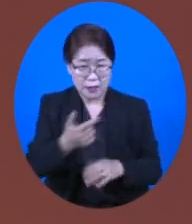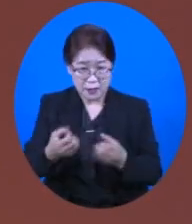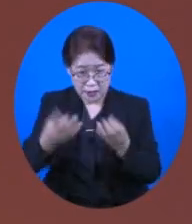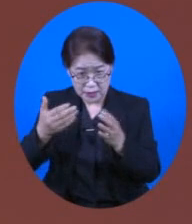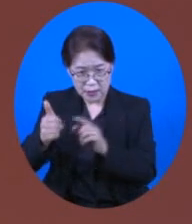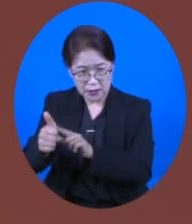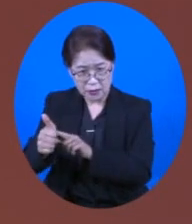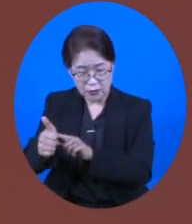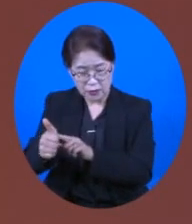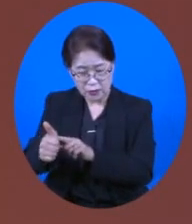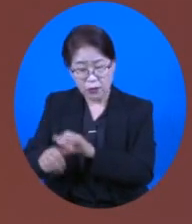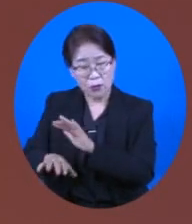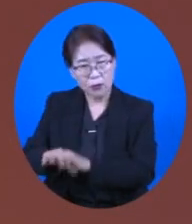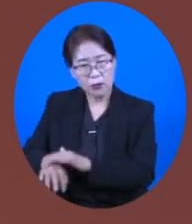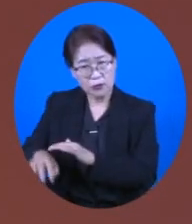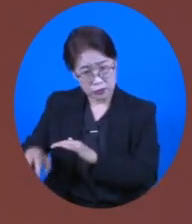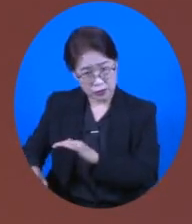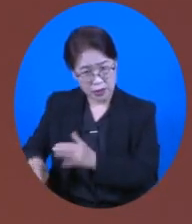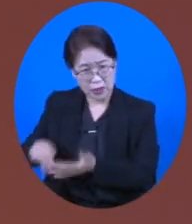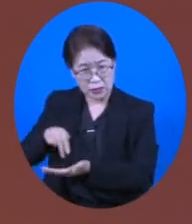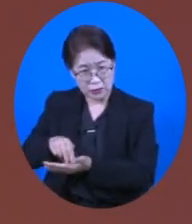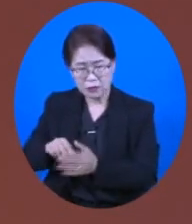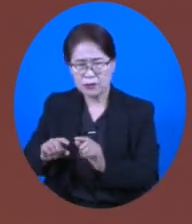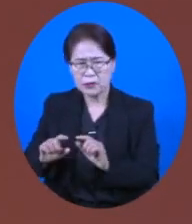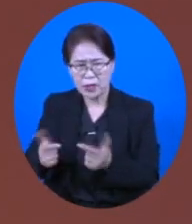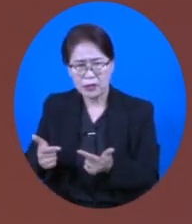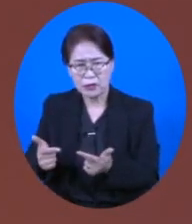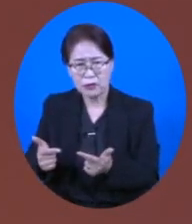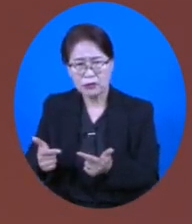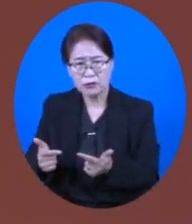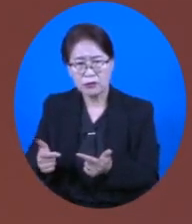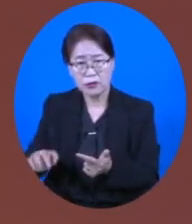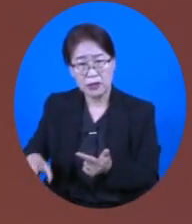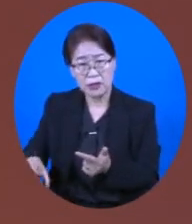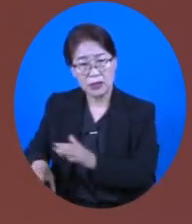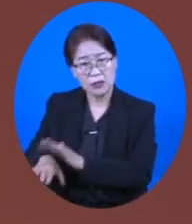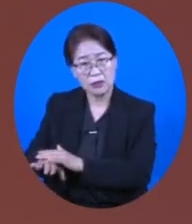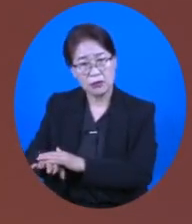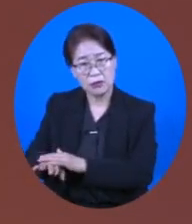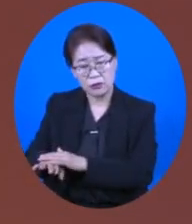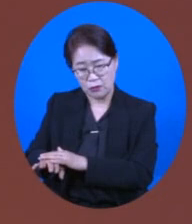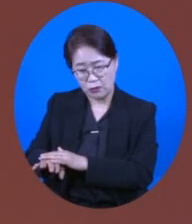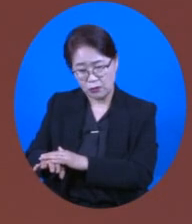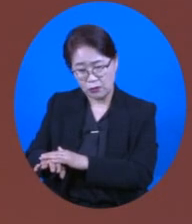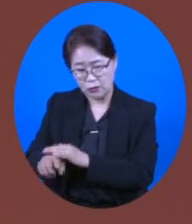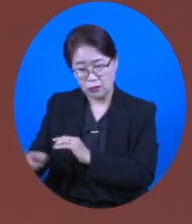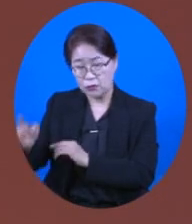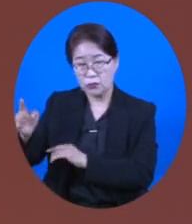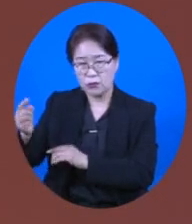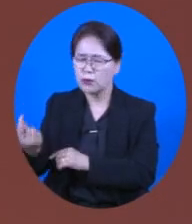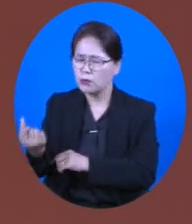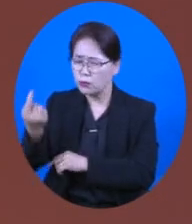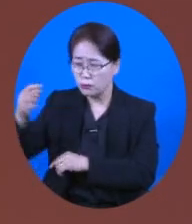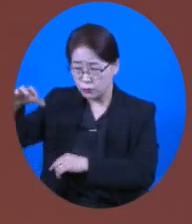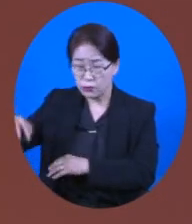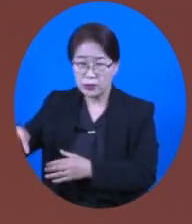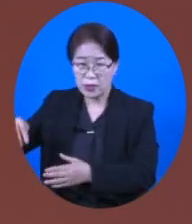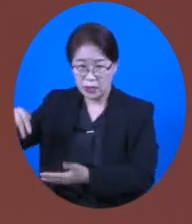대제사장의 오른편에만 서 있는 것이 아니라 오른편보다 조금 더 높은 곳에 서